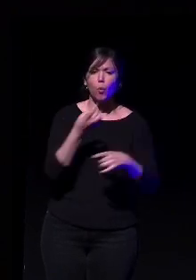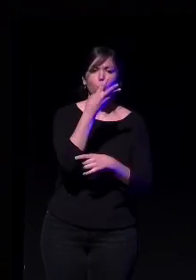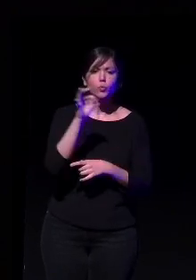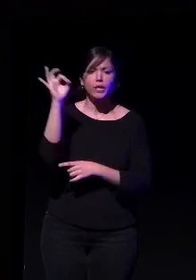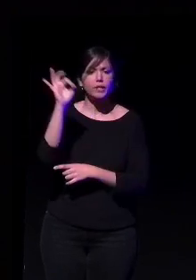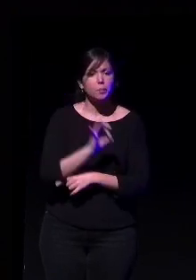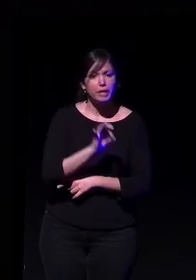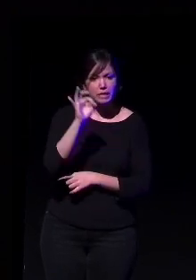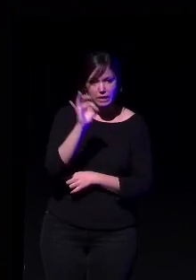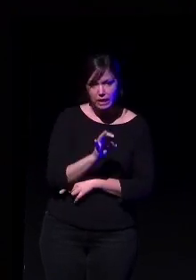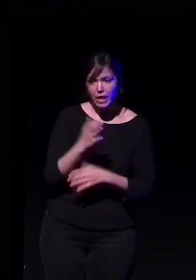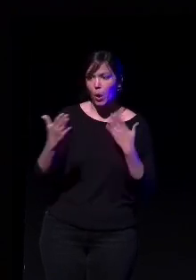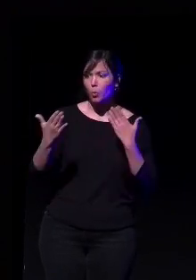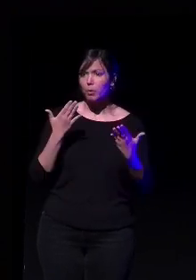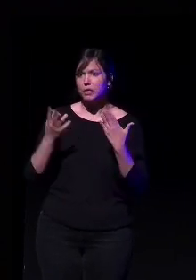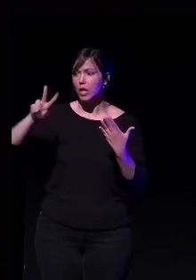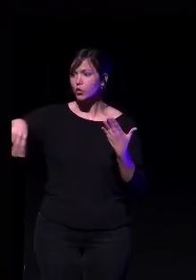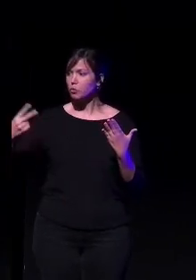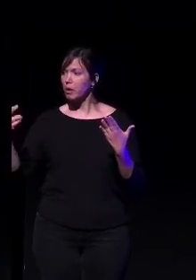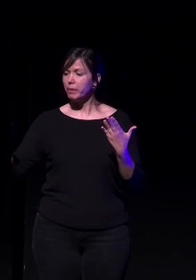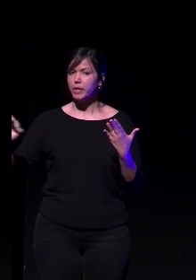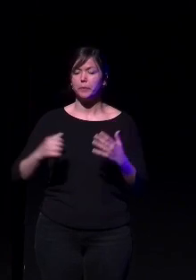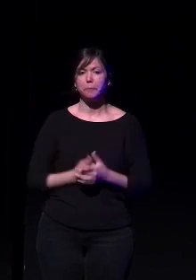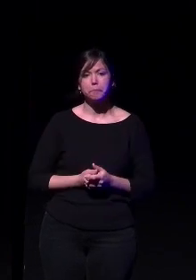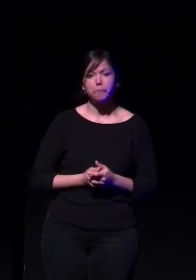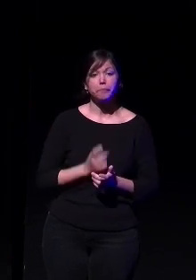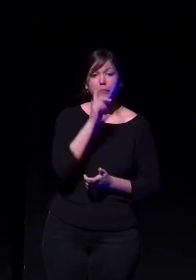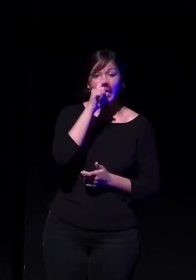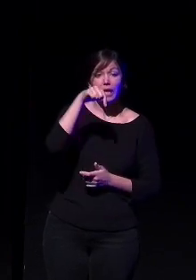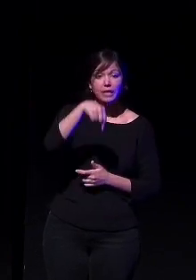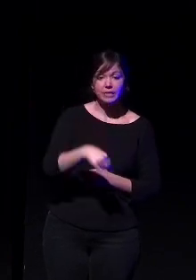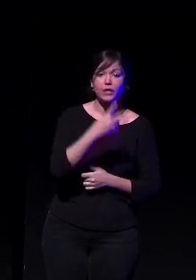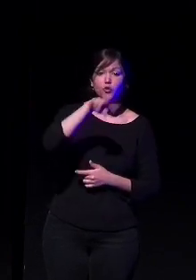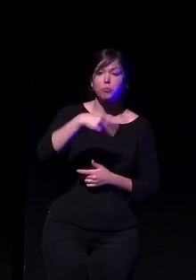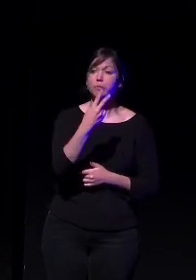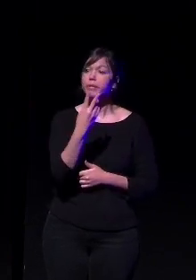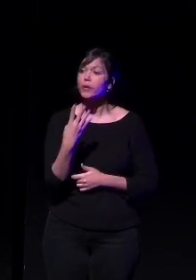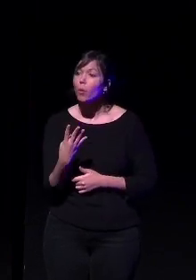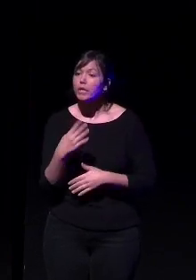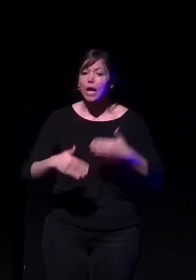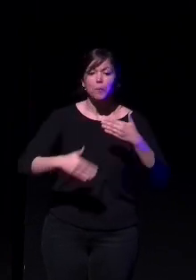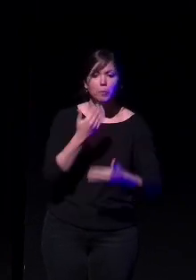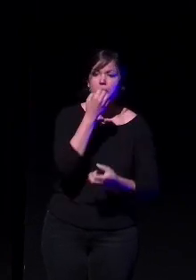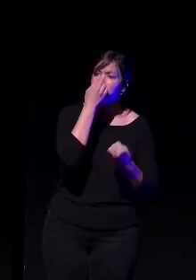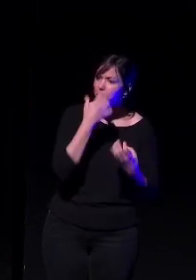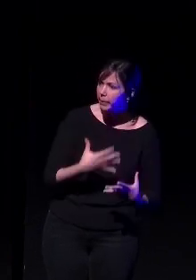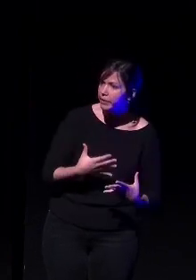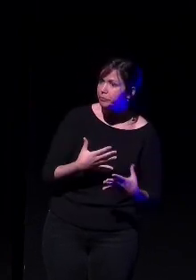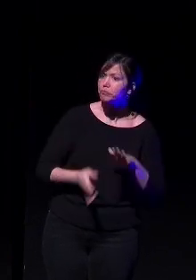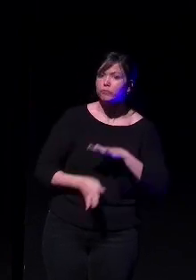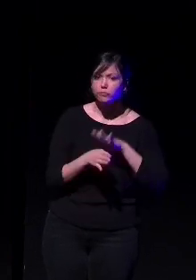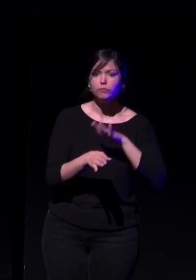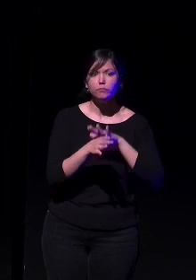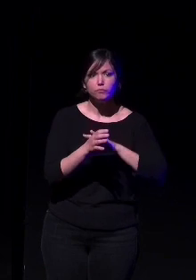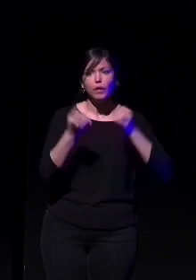el 2023 respecte al 2019. Aquest any 2024 l'hem començat bé. Continuem amb